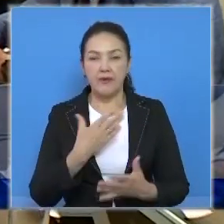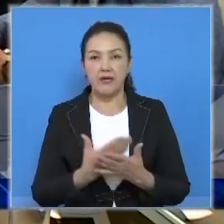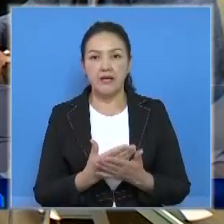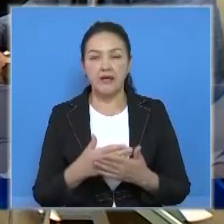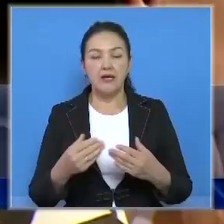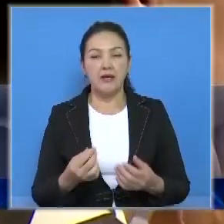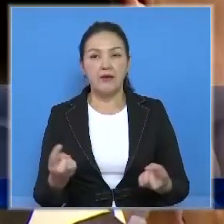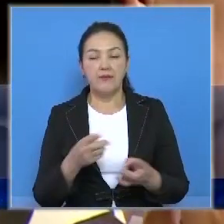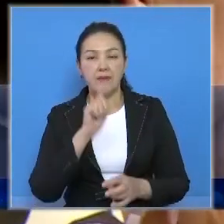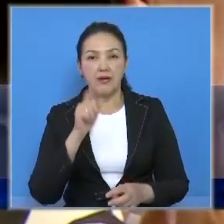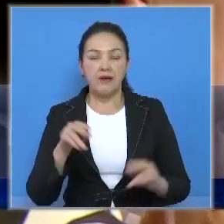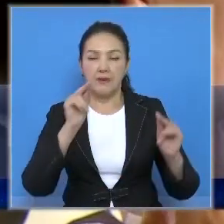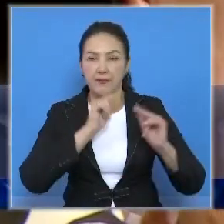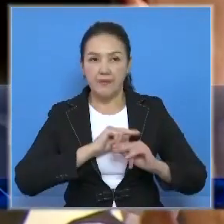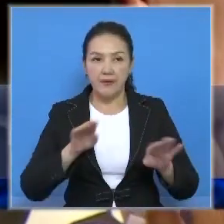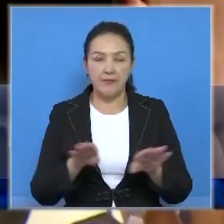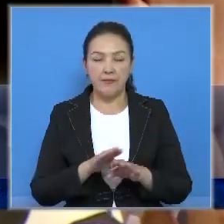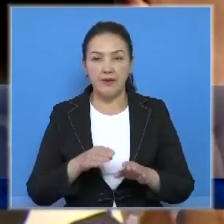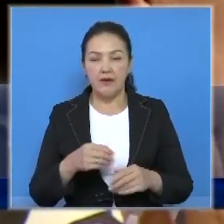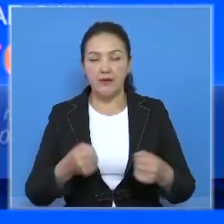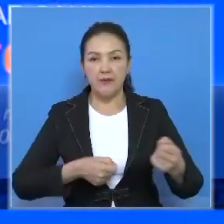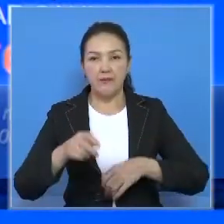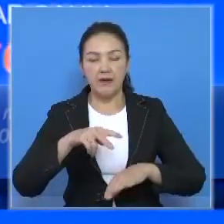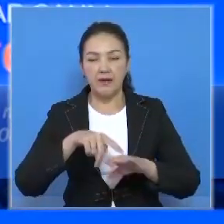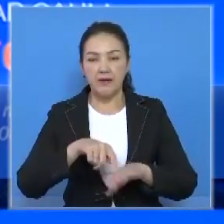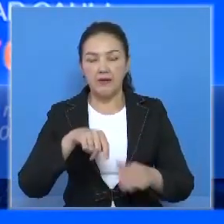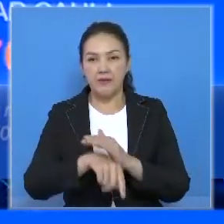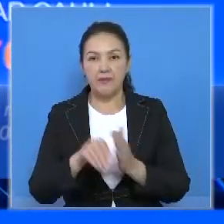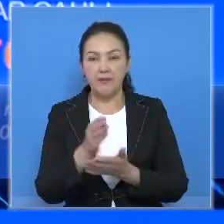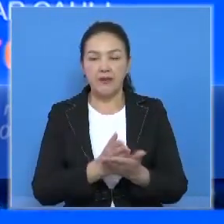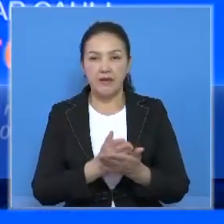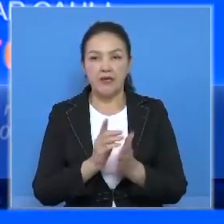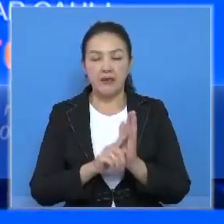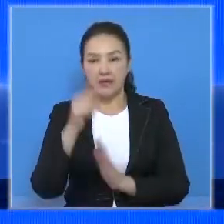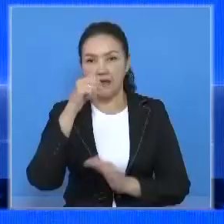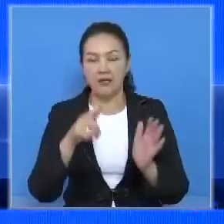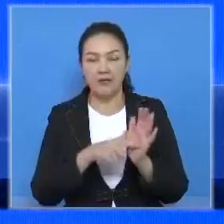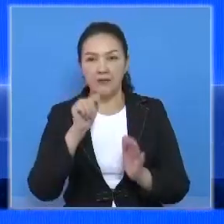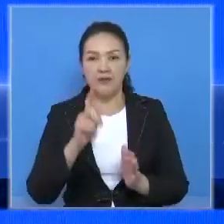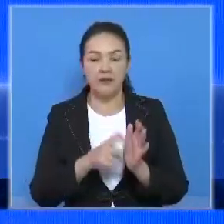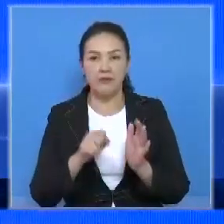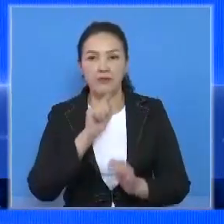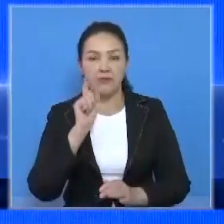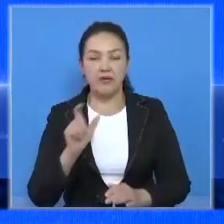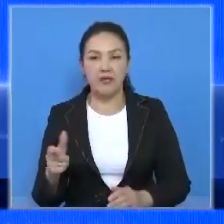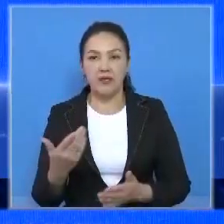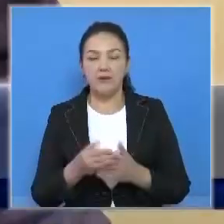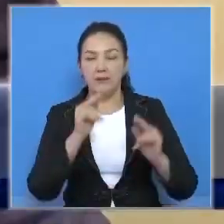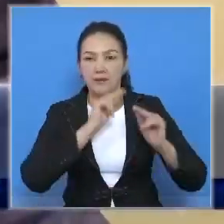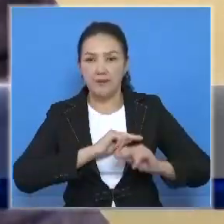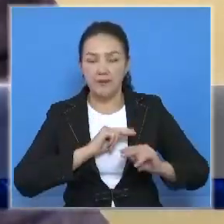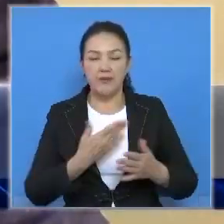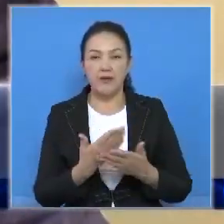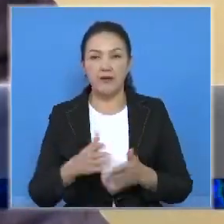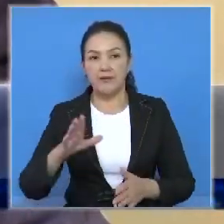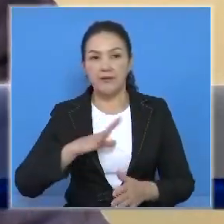области, обеспечение молодежи работой. По данным Управления внутренней политики, с начала года трудоустроено почти 7700 молодых людей. Чуть менее